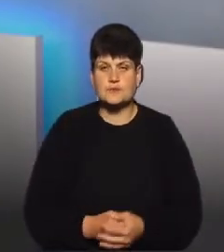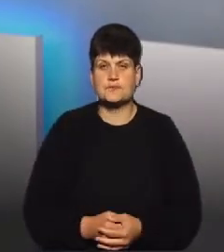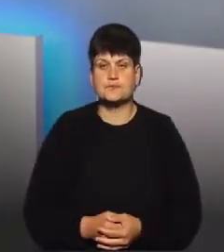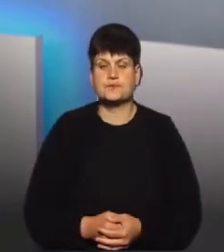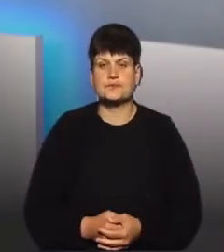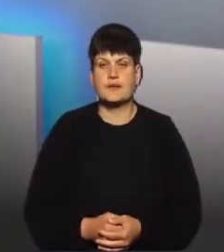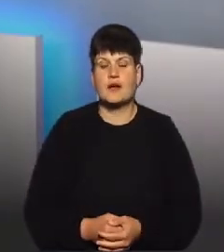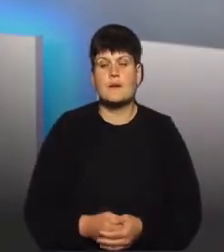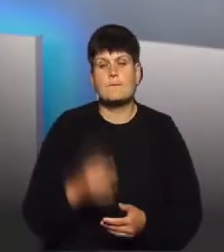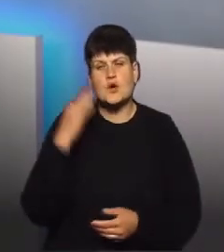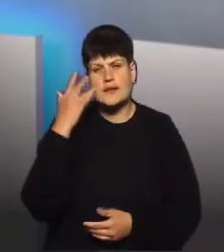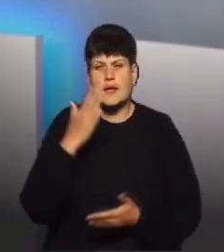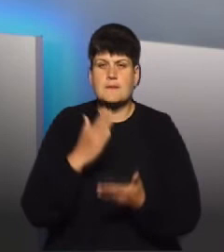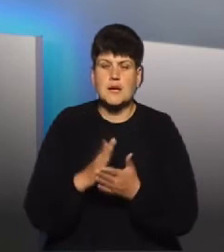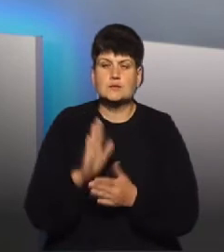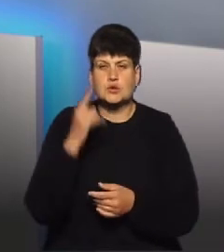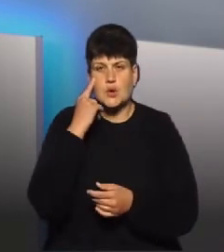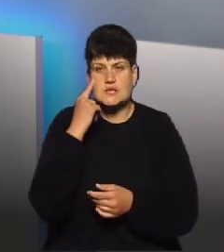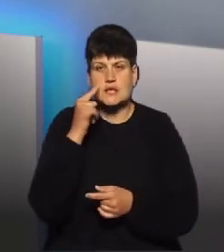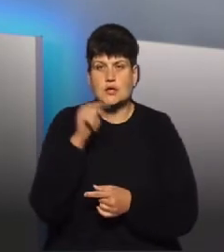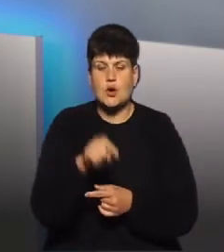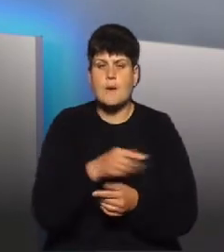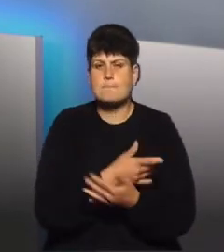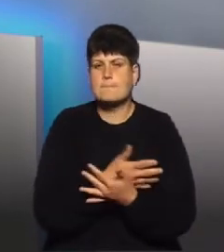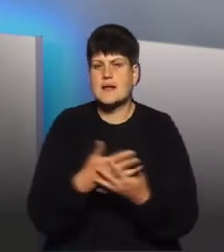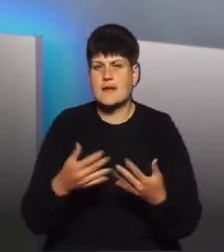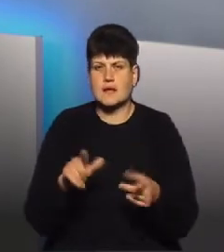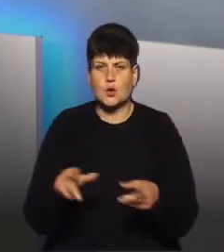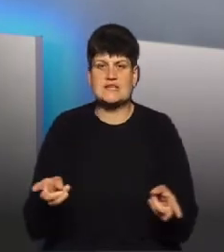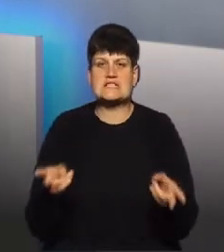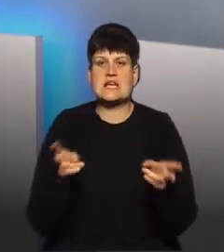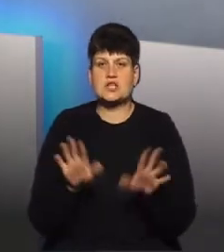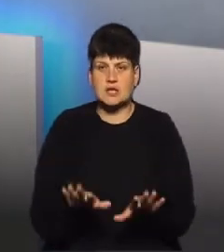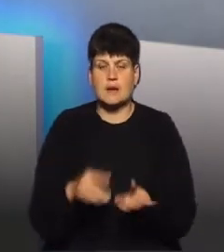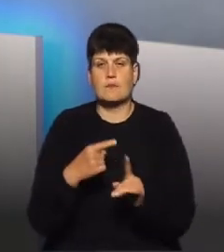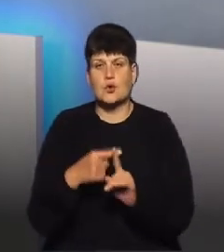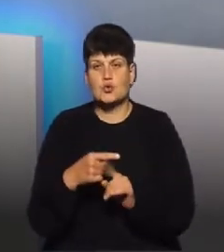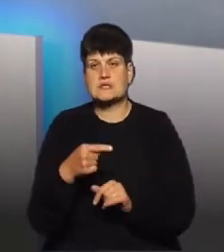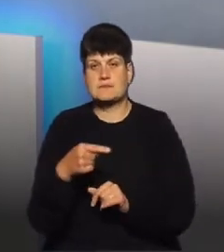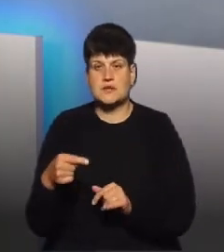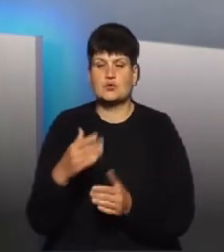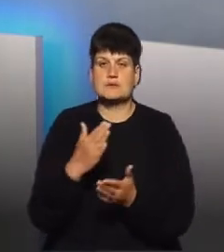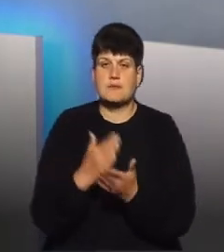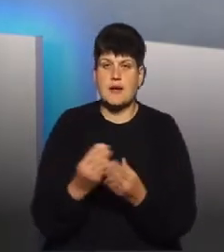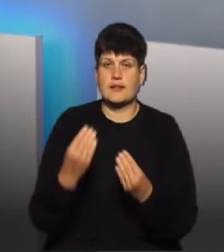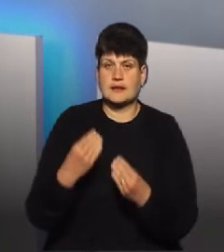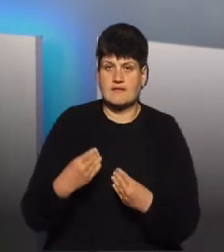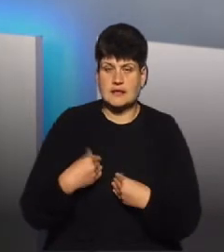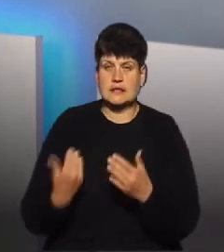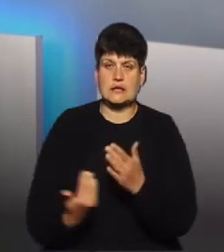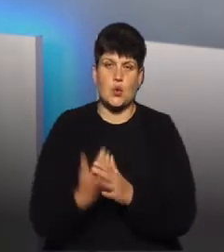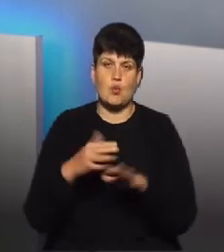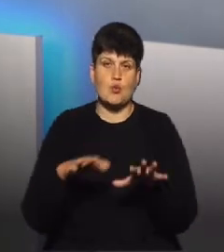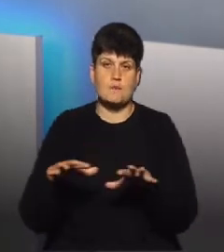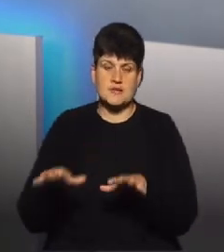бути якась там оцінка того майна, яке люди залишали, і плюс-мінус те саме мали би десь давати на новому місці. Приблизно, наприклад, мали